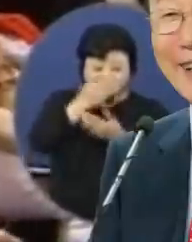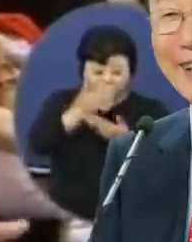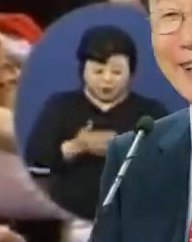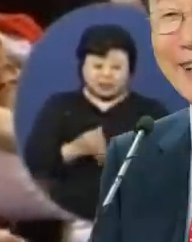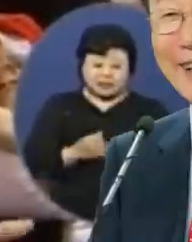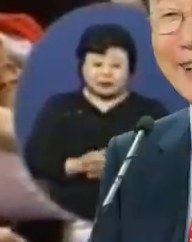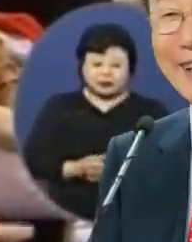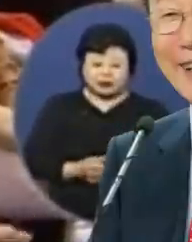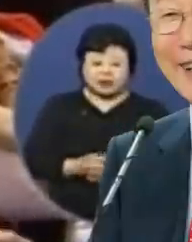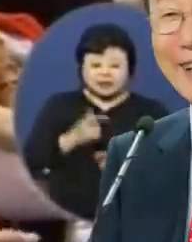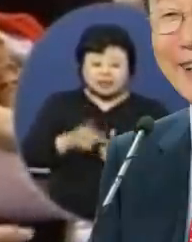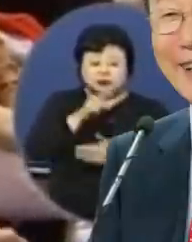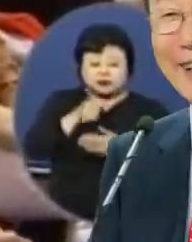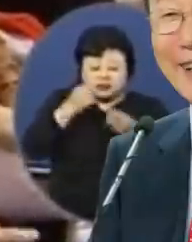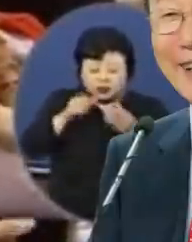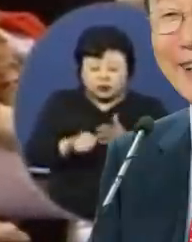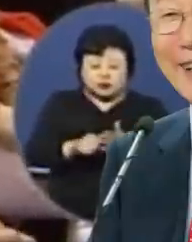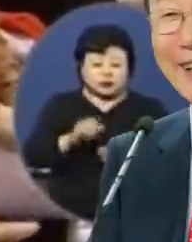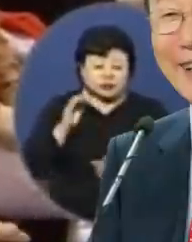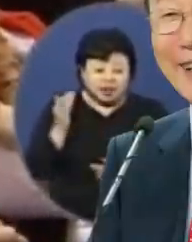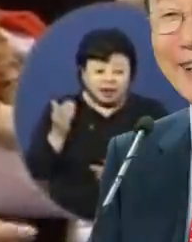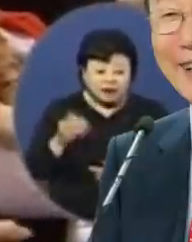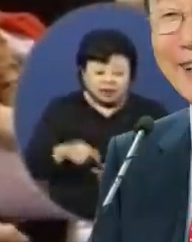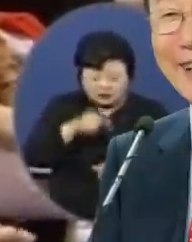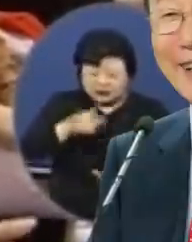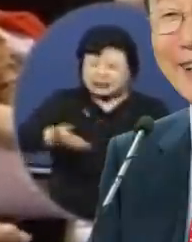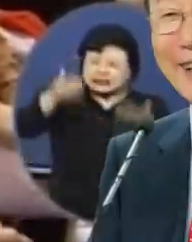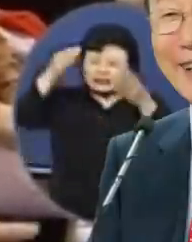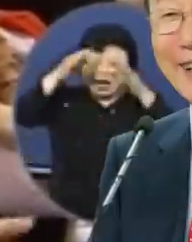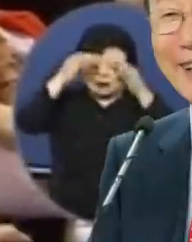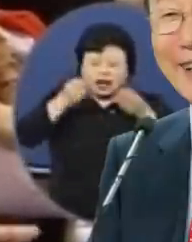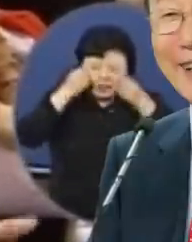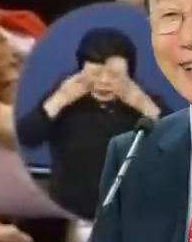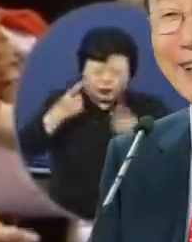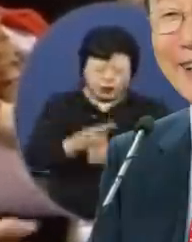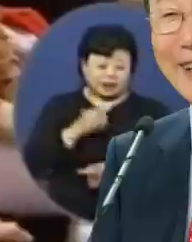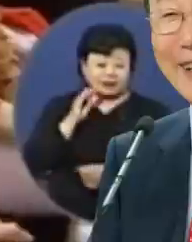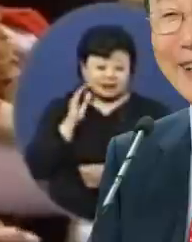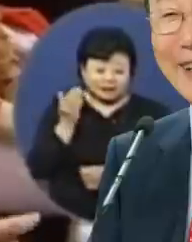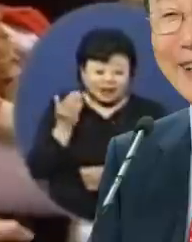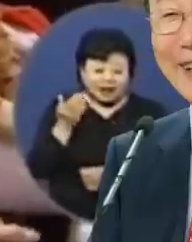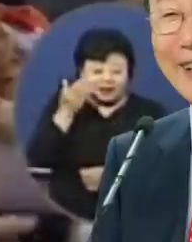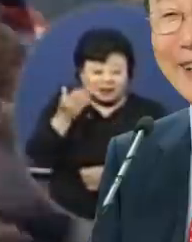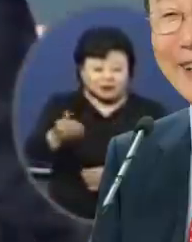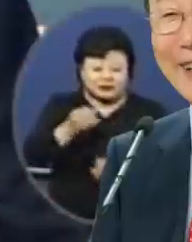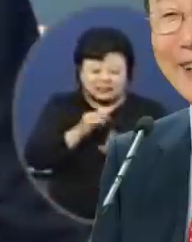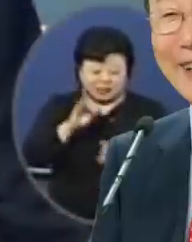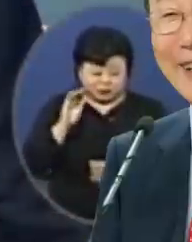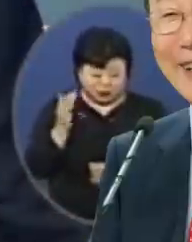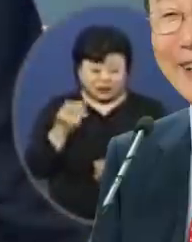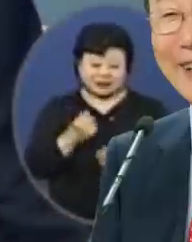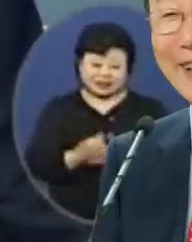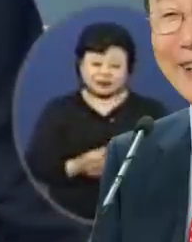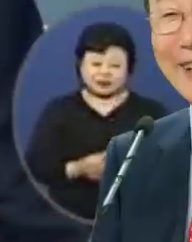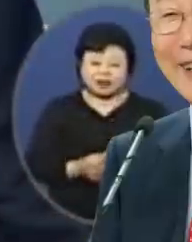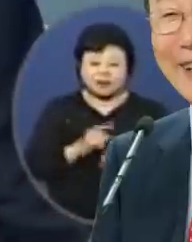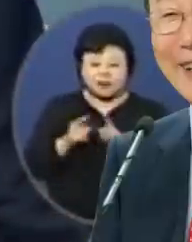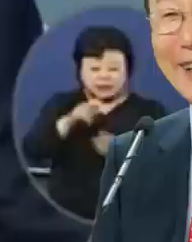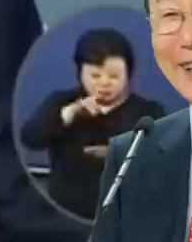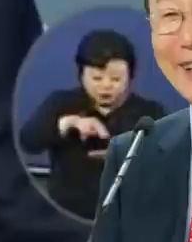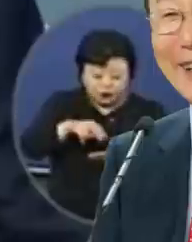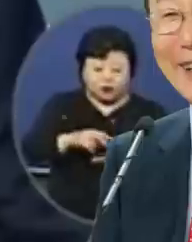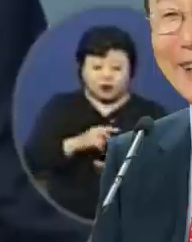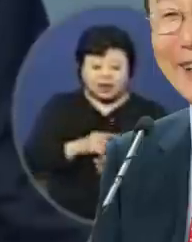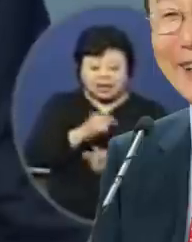때문에 누구든지 그리스도 안에 있으면 새로운 피조물이라. 이전 것은 지나갔으니 보라 새것이 되었도다. 여러분은 새사람이기 때문에 성경을 읽어서